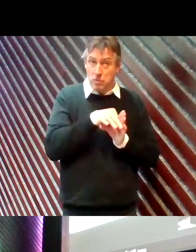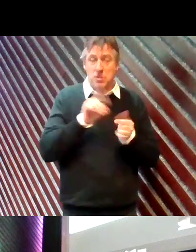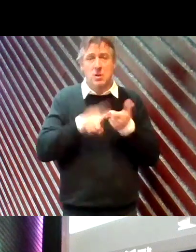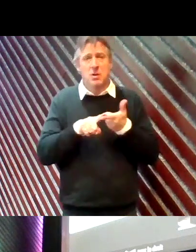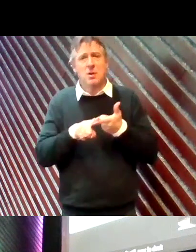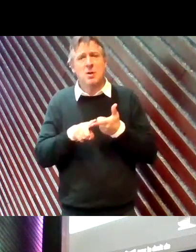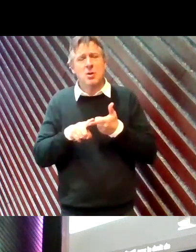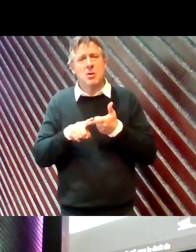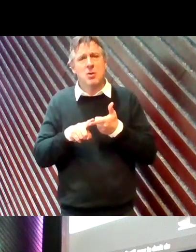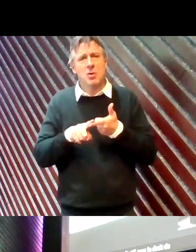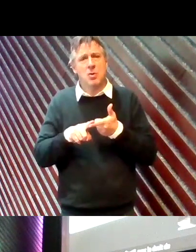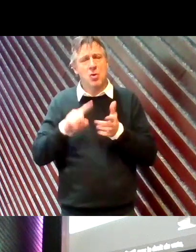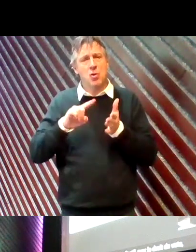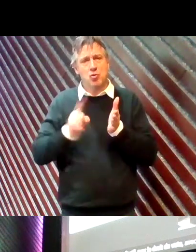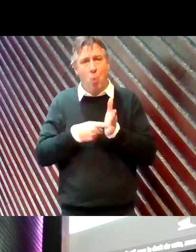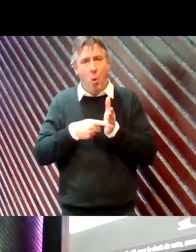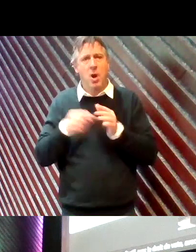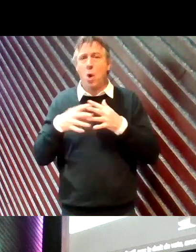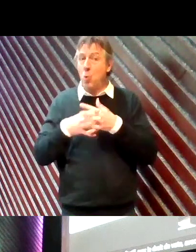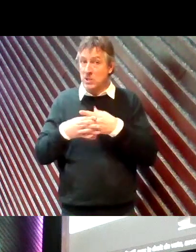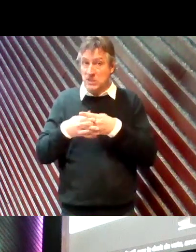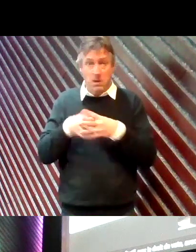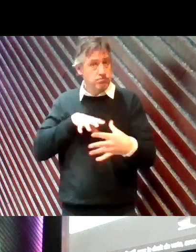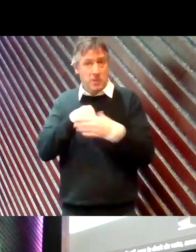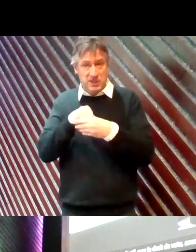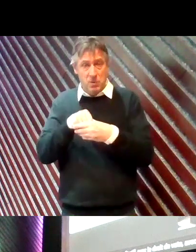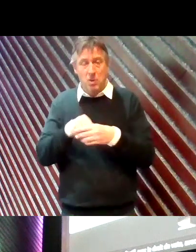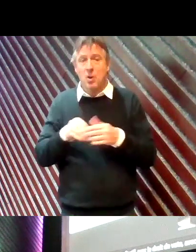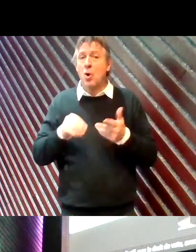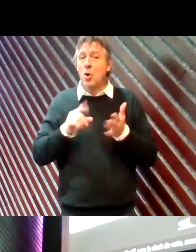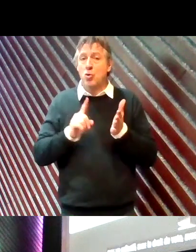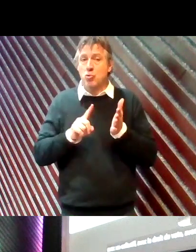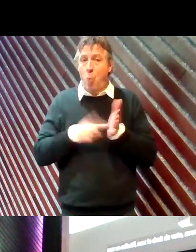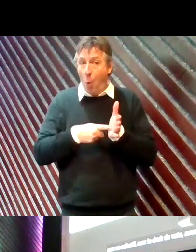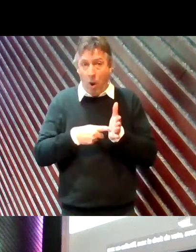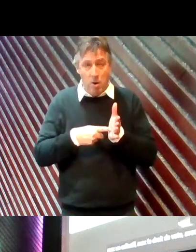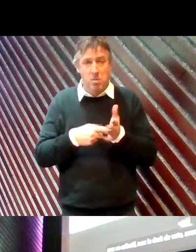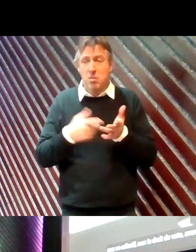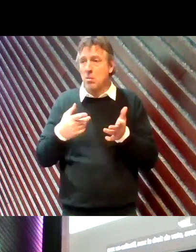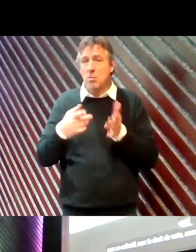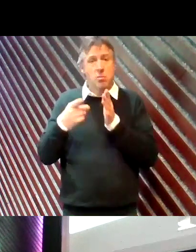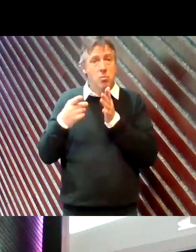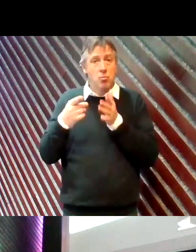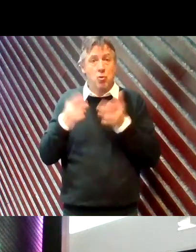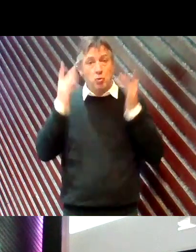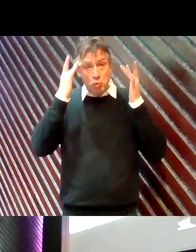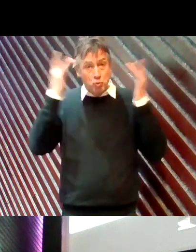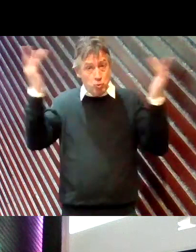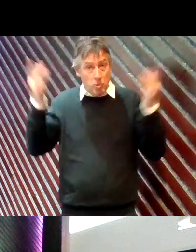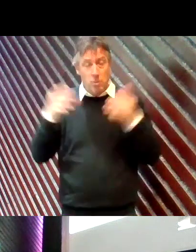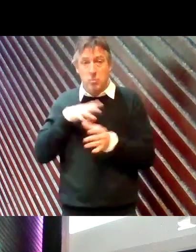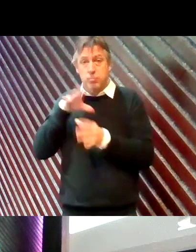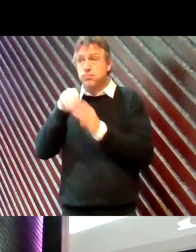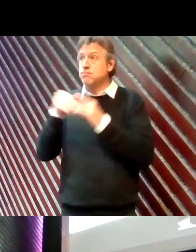le droit de loisir, le fait de faire également de la culture et d'aller à